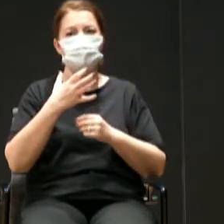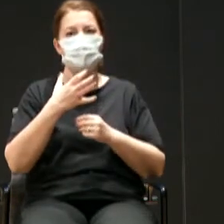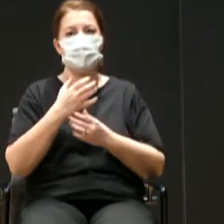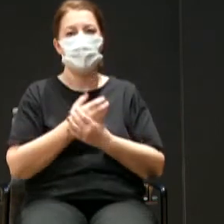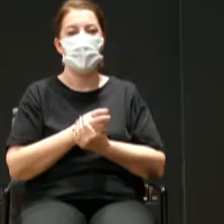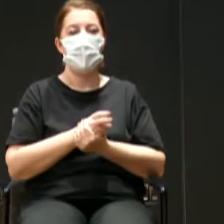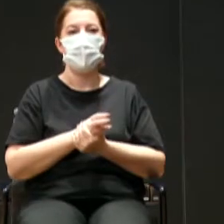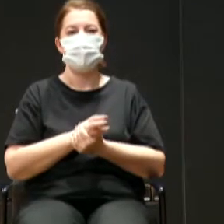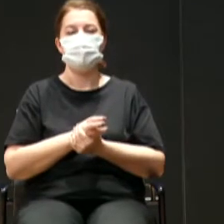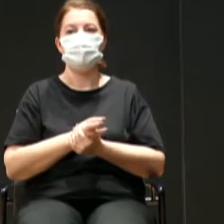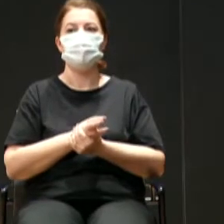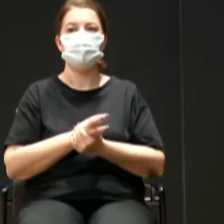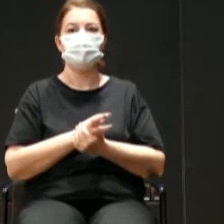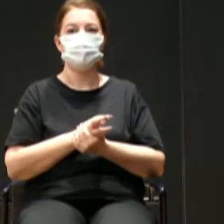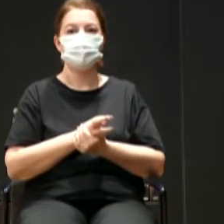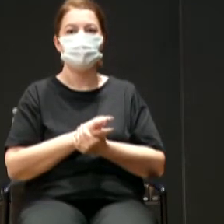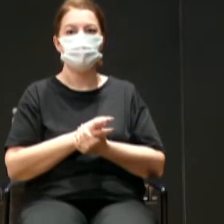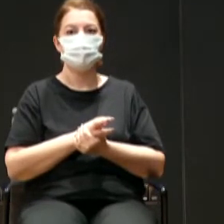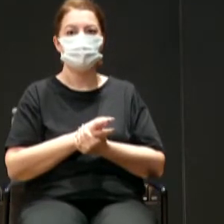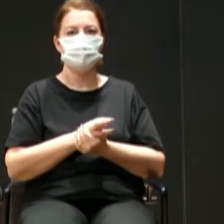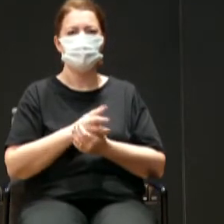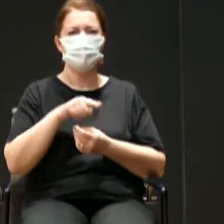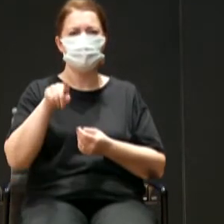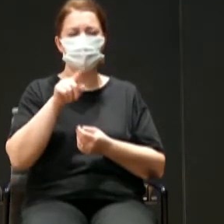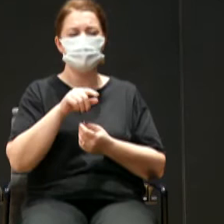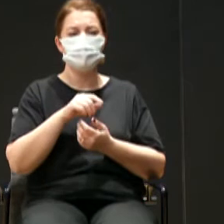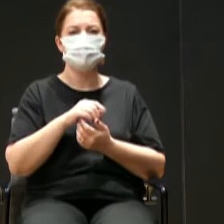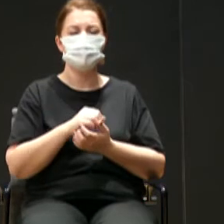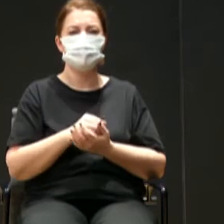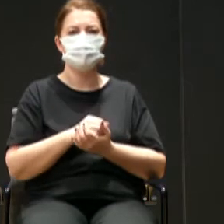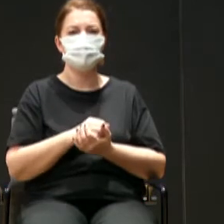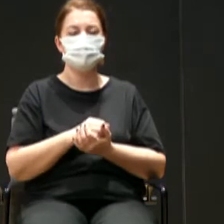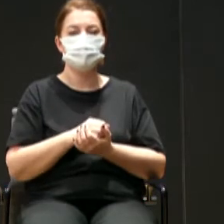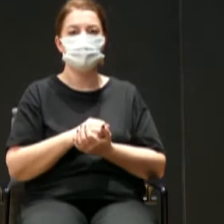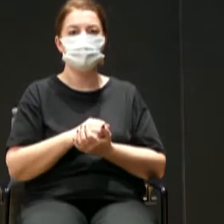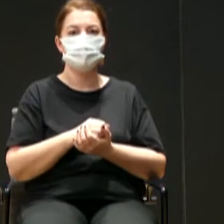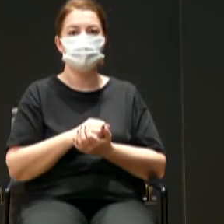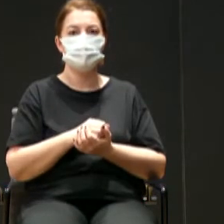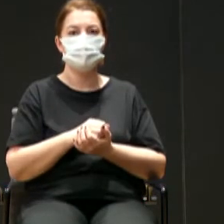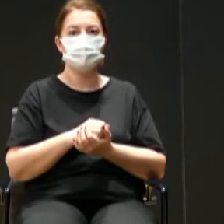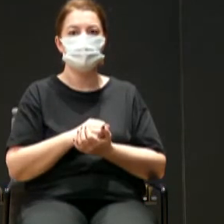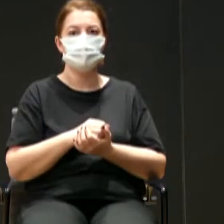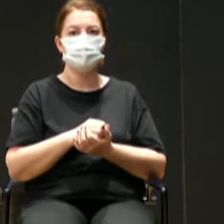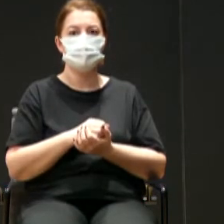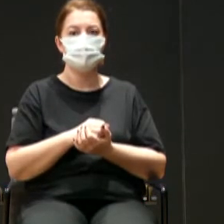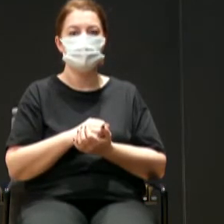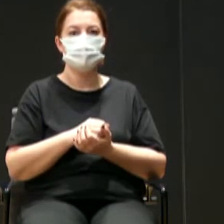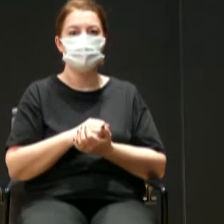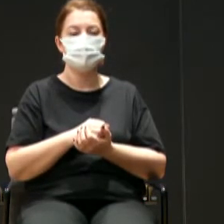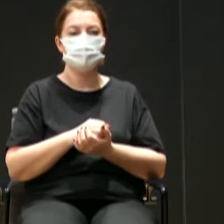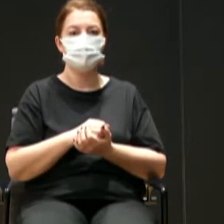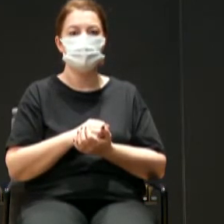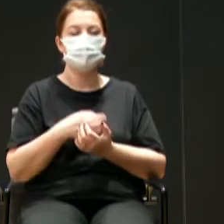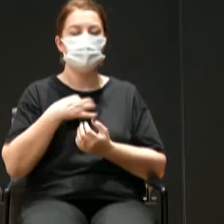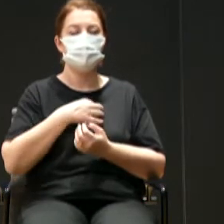Kendinizden hiçbir şey yapmazsınız. Vatandaşın parasını çarçur eder yersiniz. Anladın mı? Nuri Siz Bey. Bunu yaparsınız. Nuri Bey. Sayın